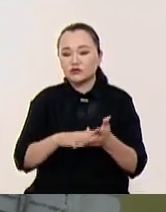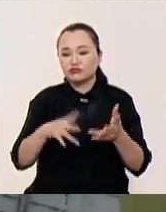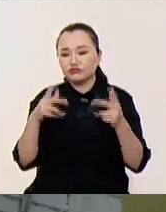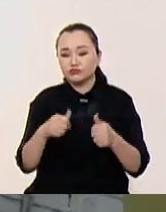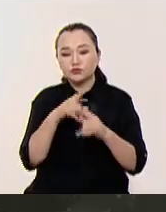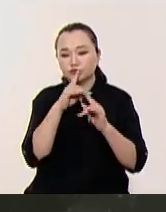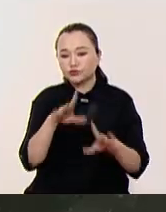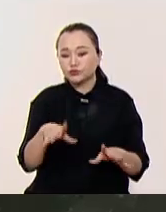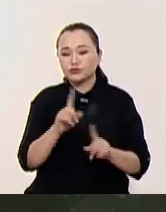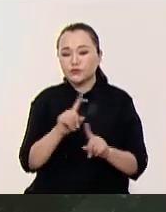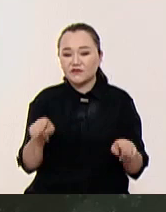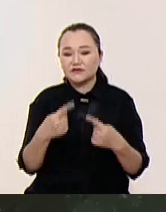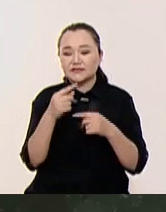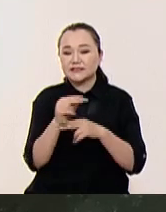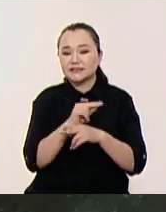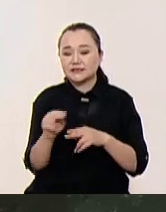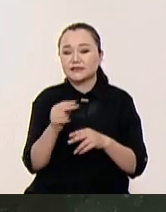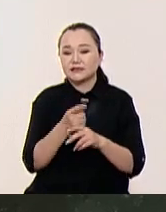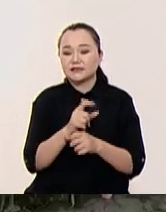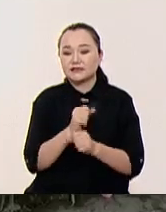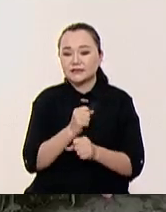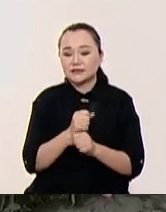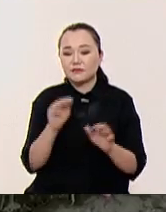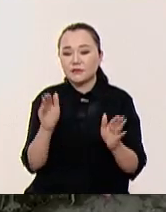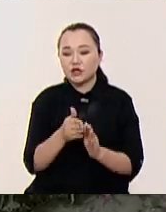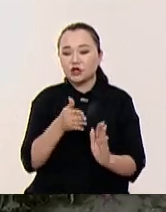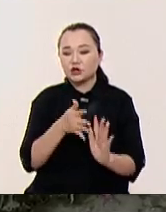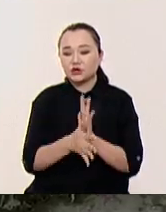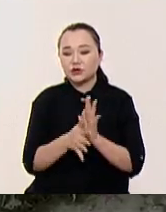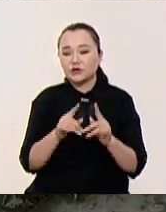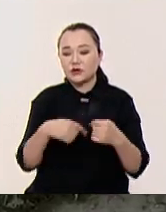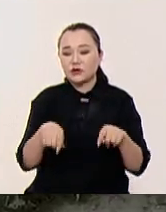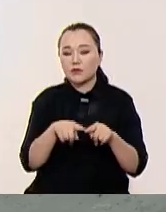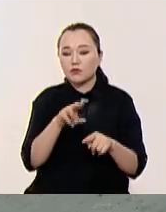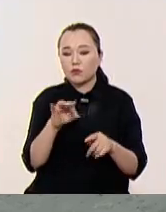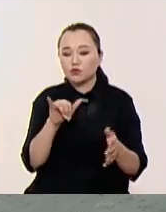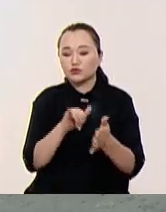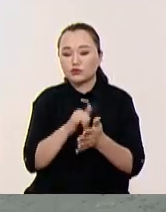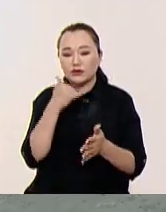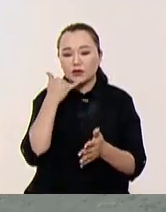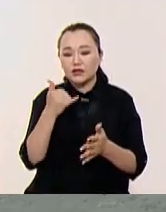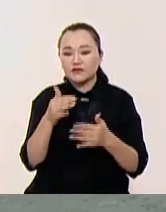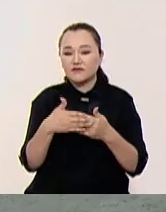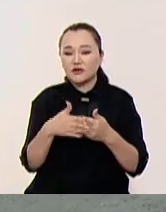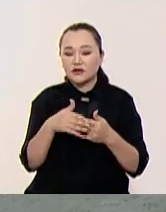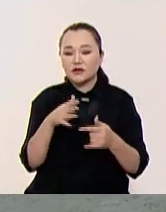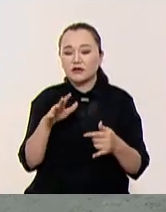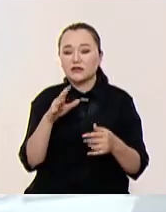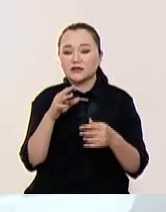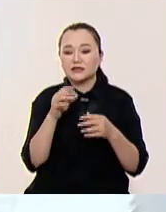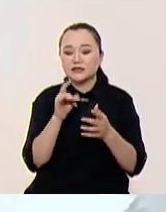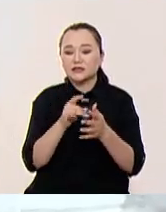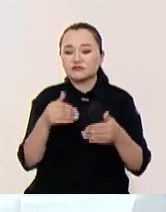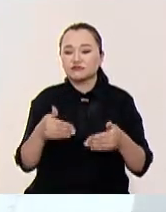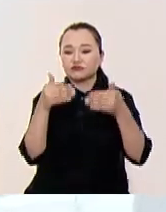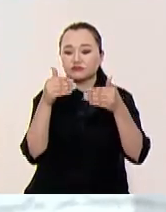нет. Для того, чтобы восстановить стену и сделать этот процесс менее затратным, компания по установке домофонных дверей возведет металлические